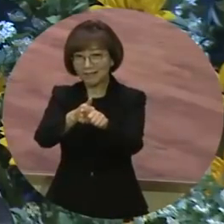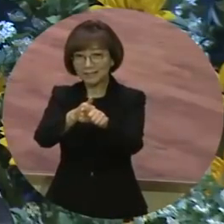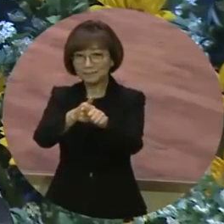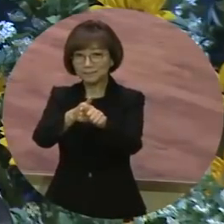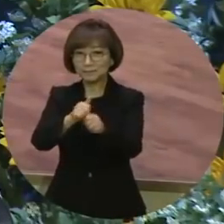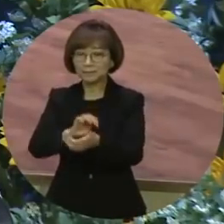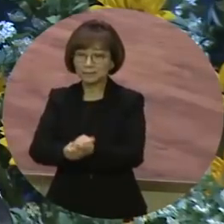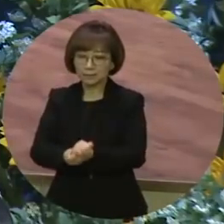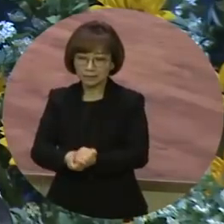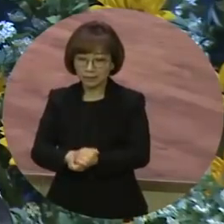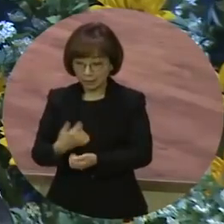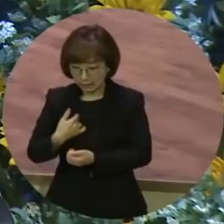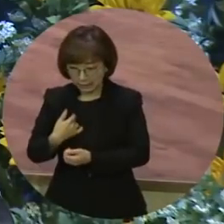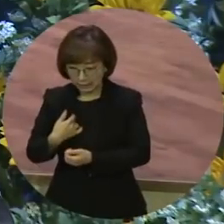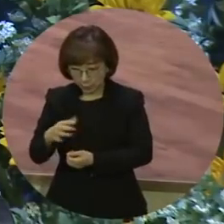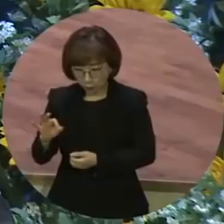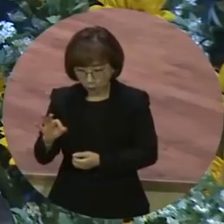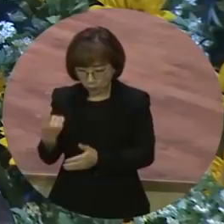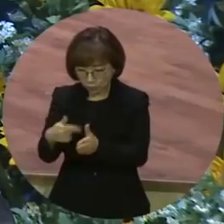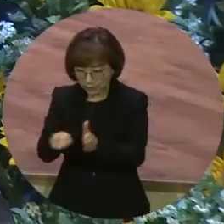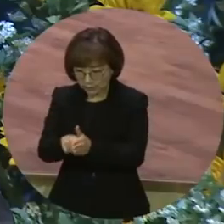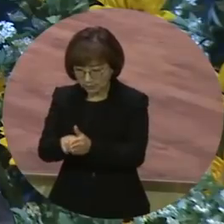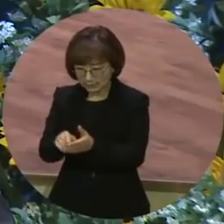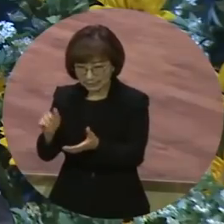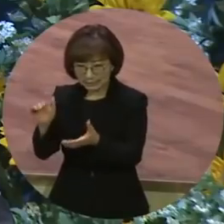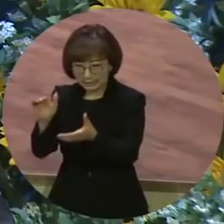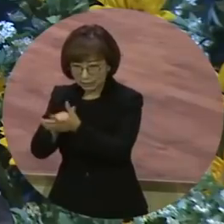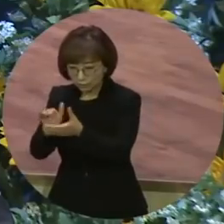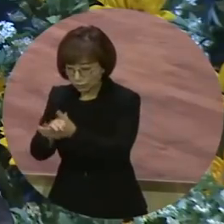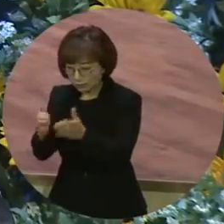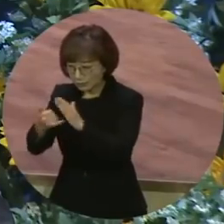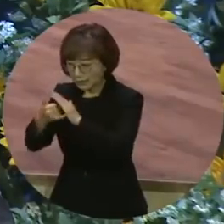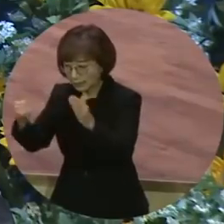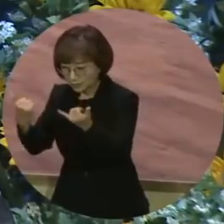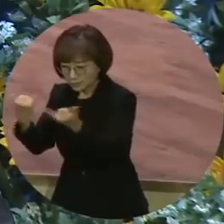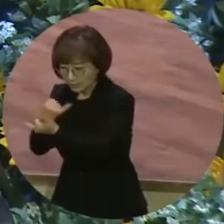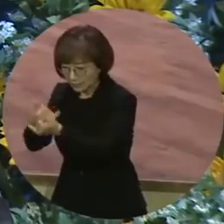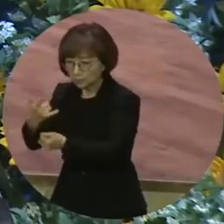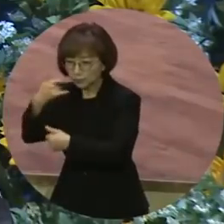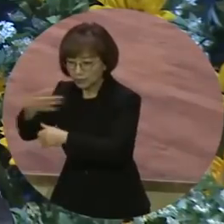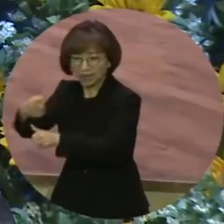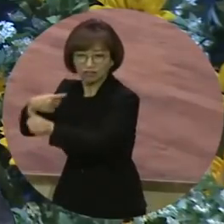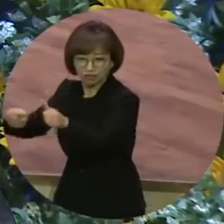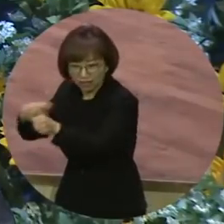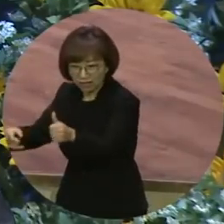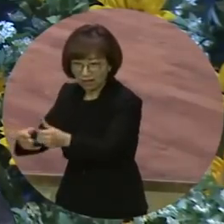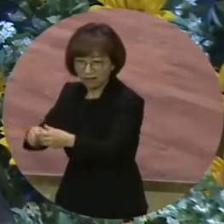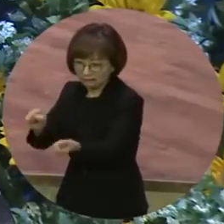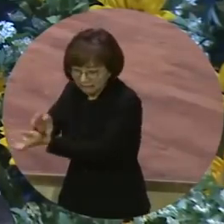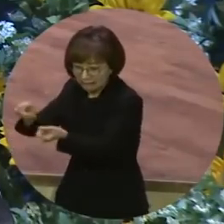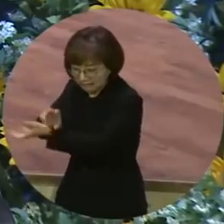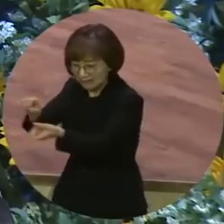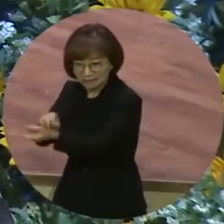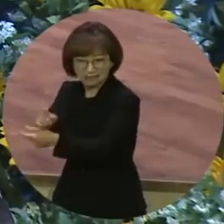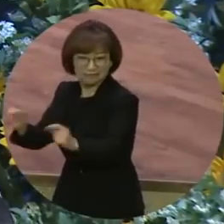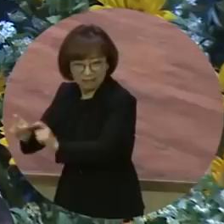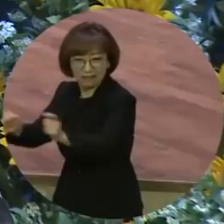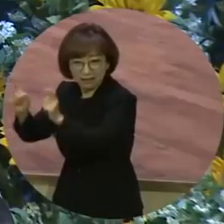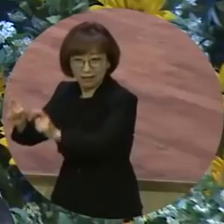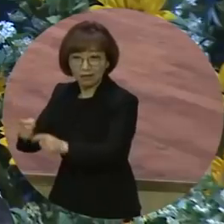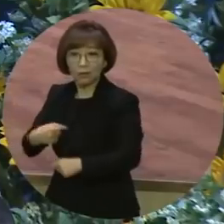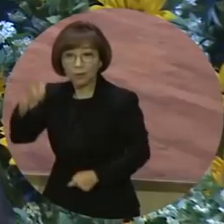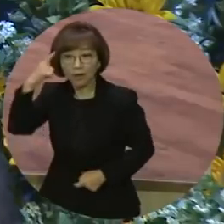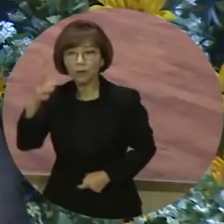물질에는 부모도 형제도 자식도 없어. 물질 때문에 그냥 말 이래저래 다 시험 들고 낙심하고 물질을 너무 사랑해.